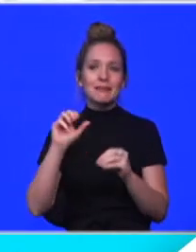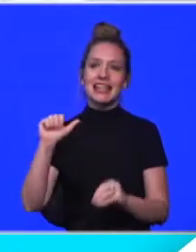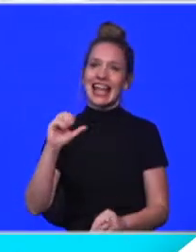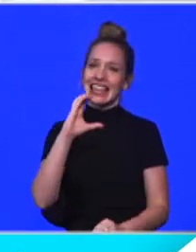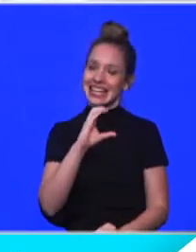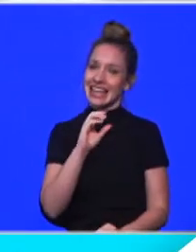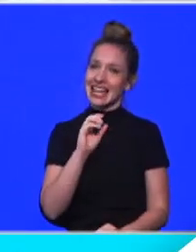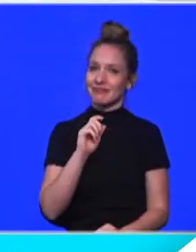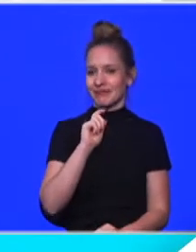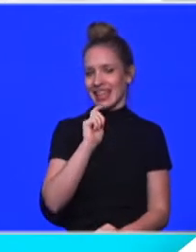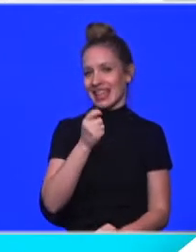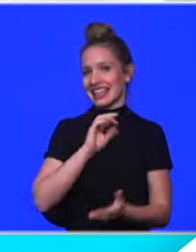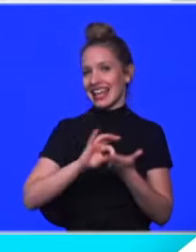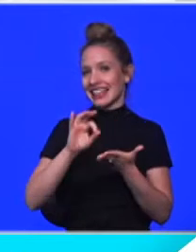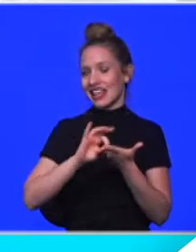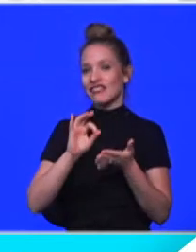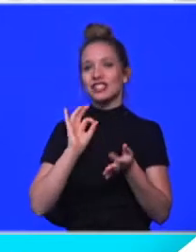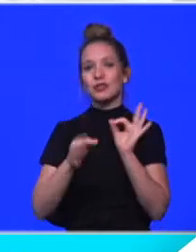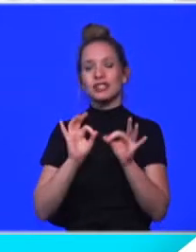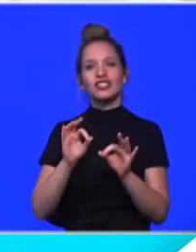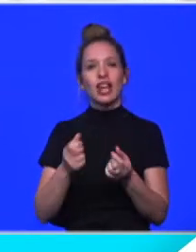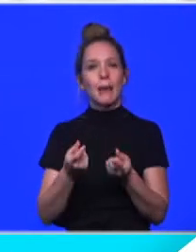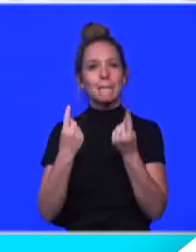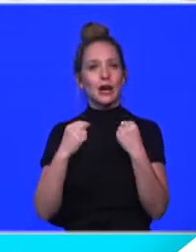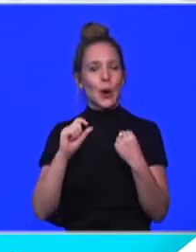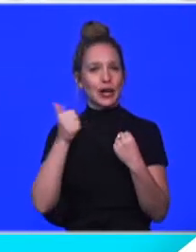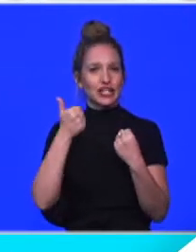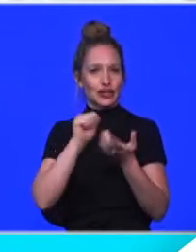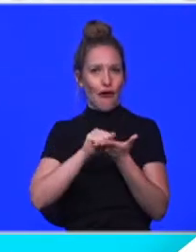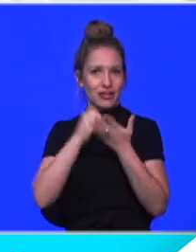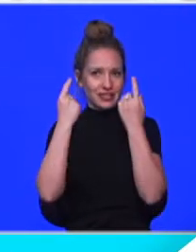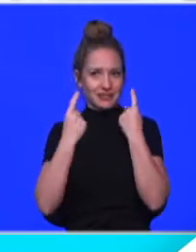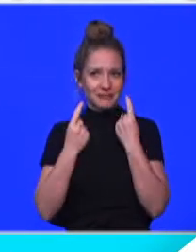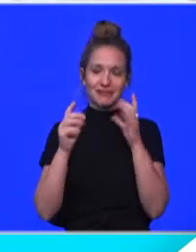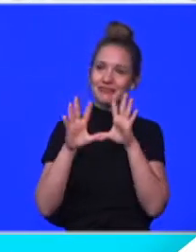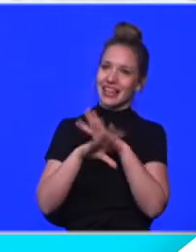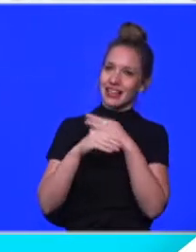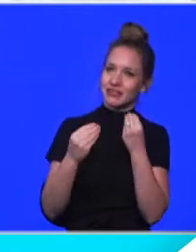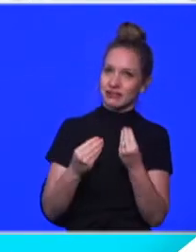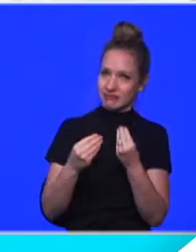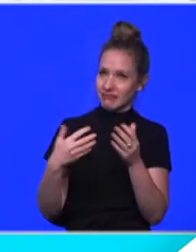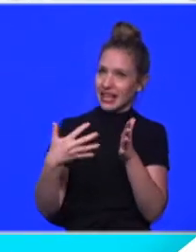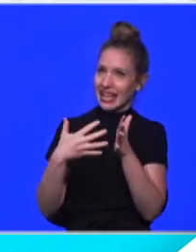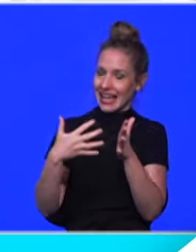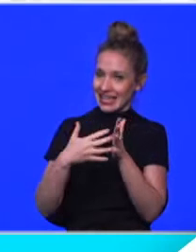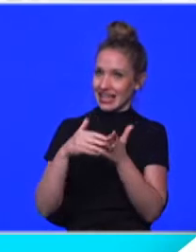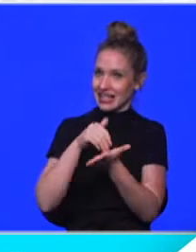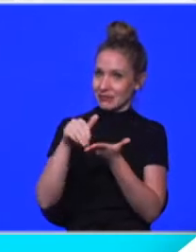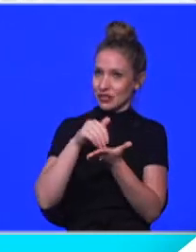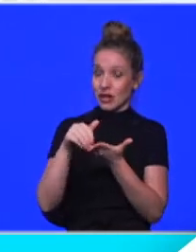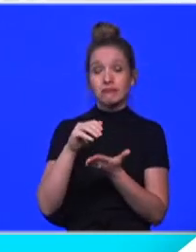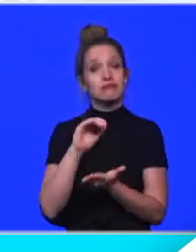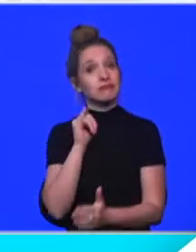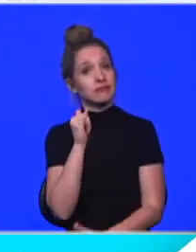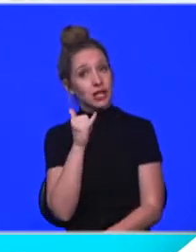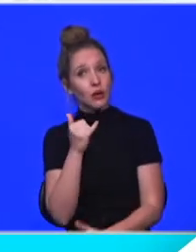הכתבת המשפטית של מקור ראשון. שלום. שלום גדי, ערב טוב. ערב טוב, החקירה הנגדית נמשכה.